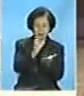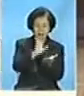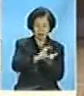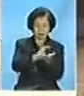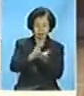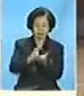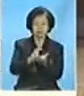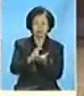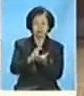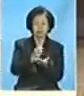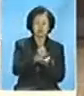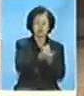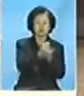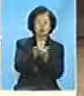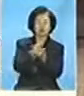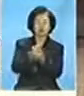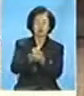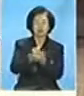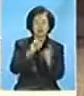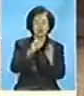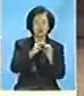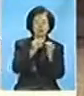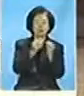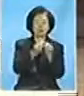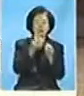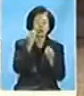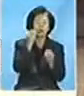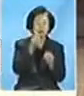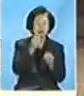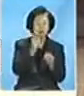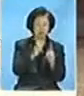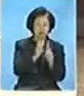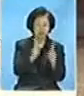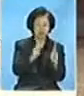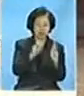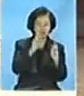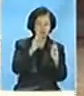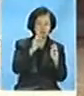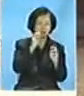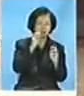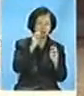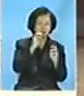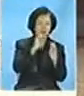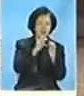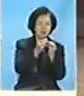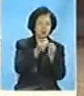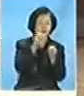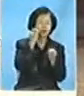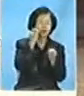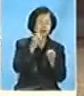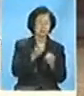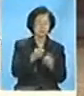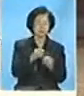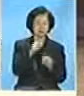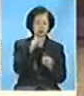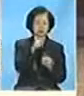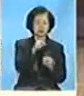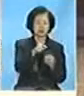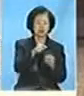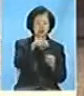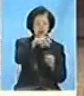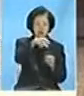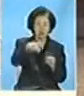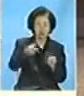านซึ่งเราเรียกว่าคณะกรรมการหมู่บ้านเพราะเรามองว่าจุดแตกหักของประเทศนั้นอยู่ที่หมู่บ้าน